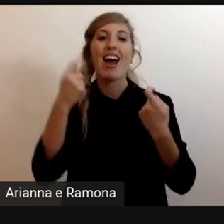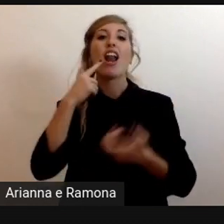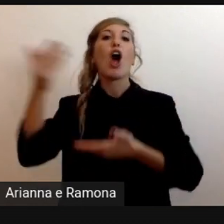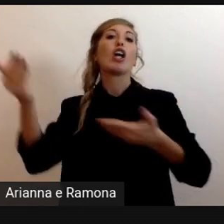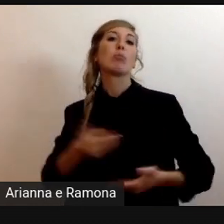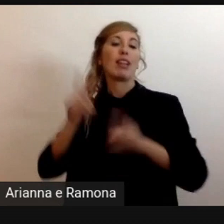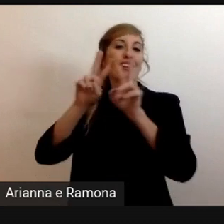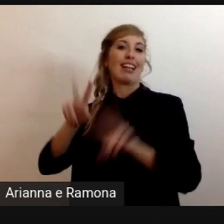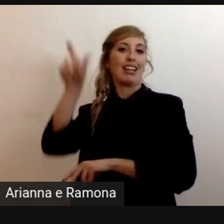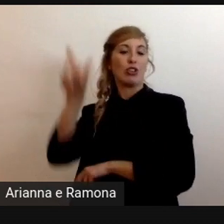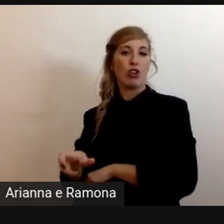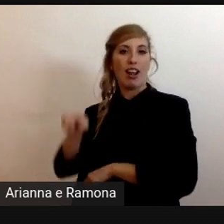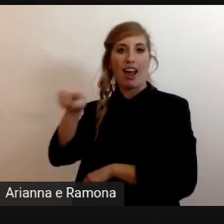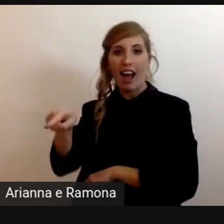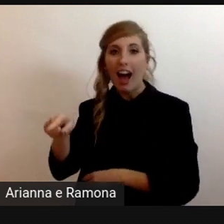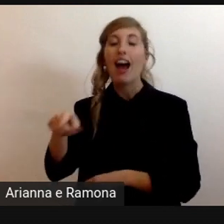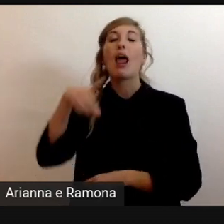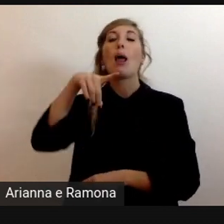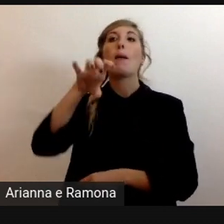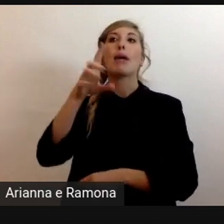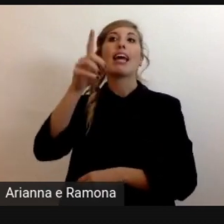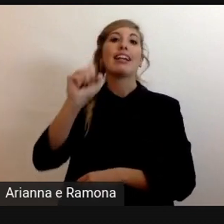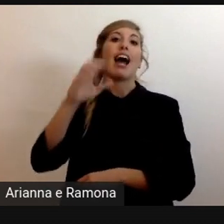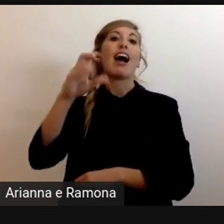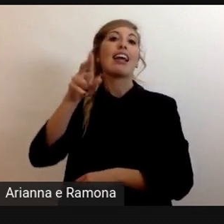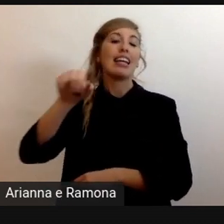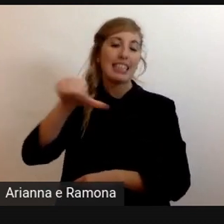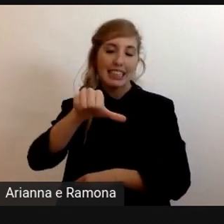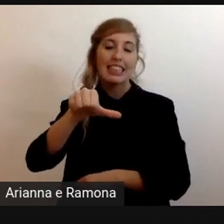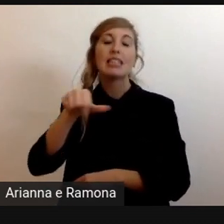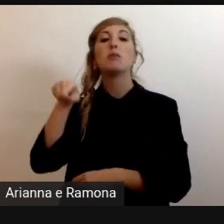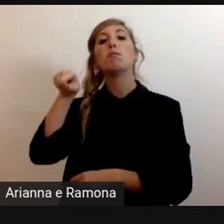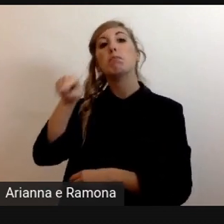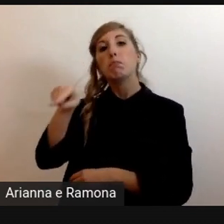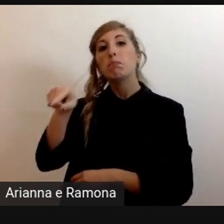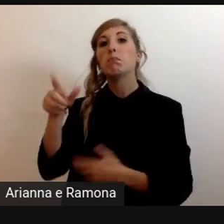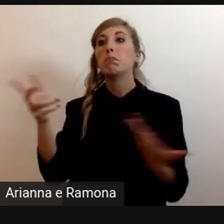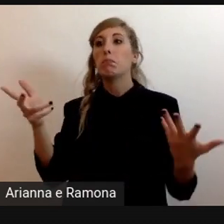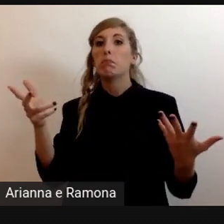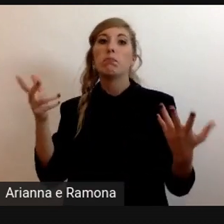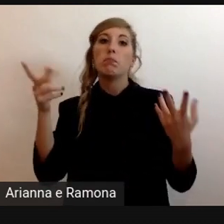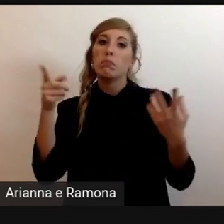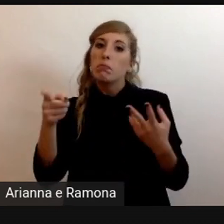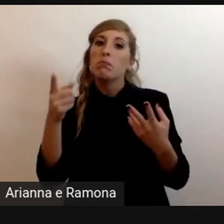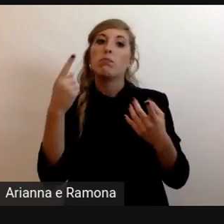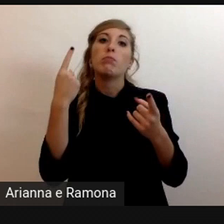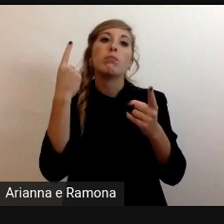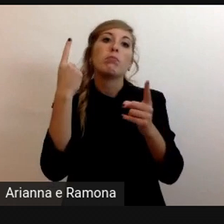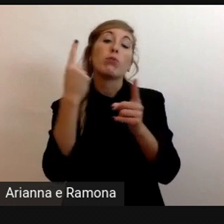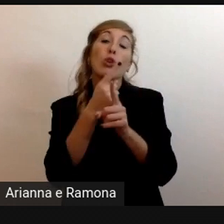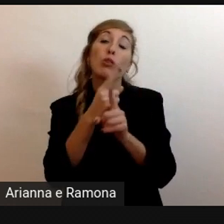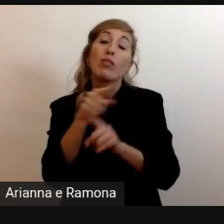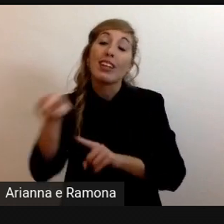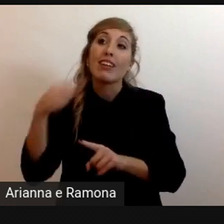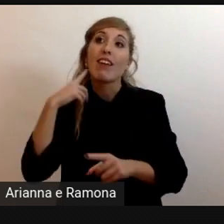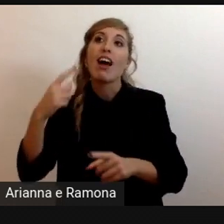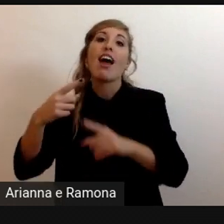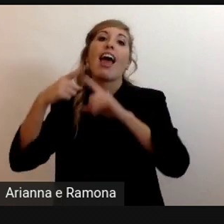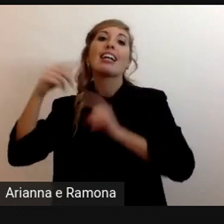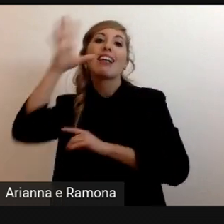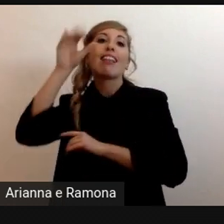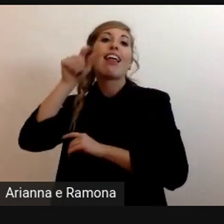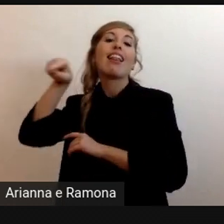che ed hawkins che dovevo curarle nell'ex a tenere modicità